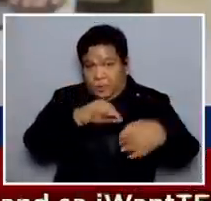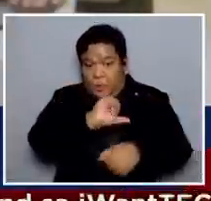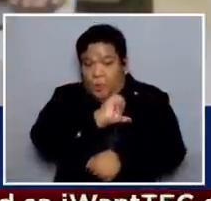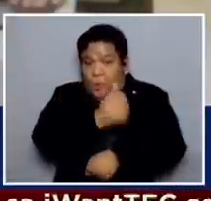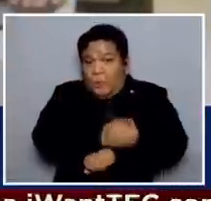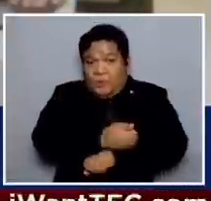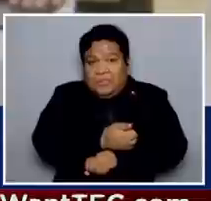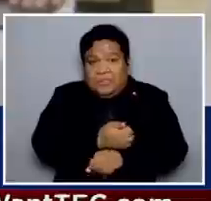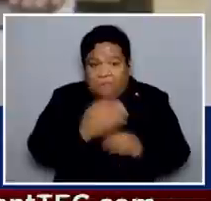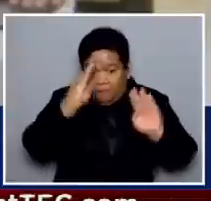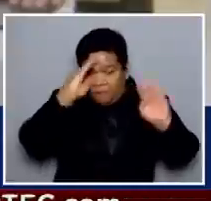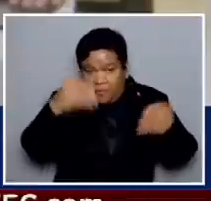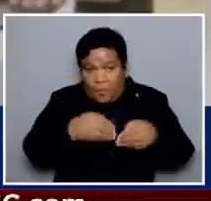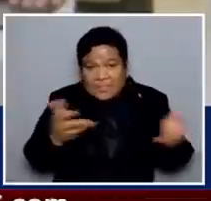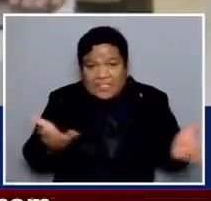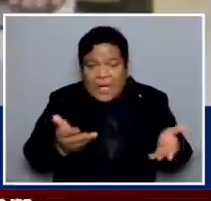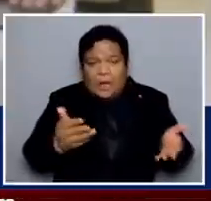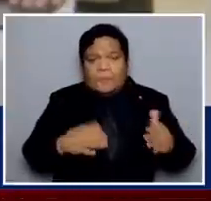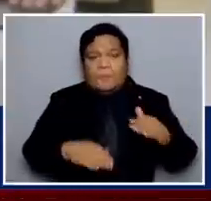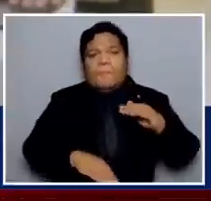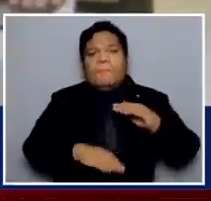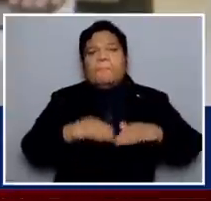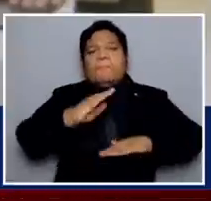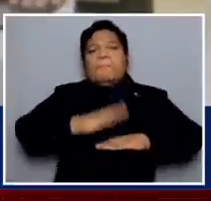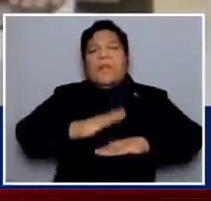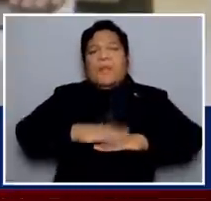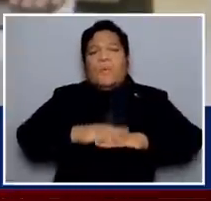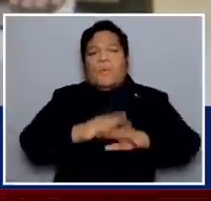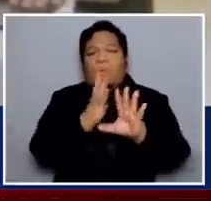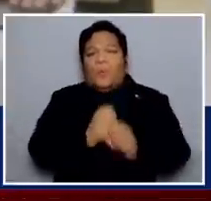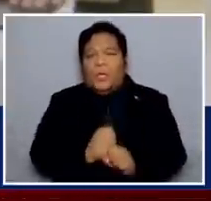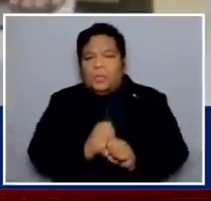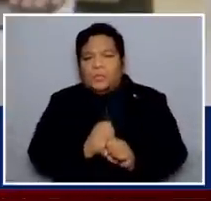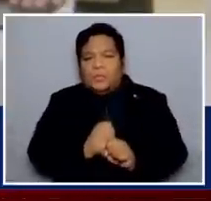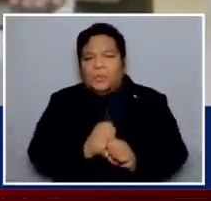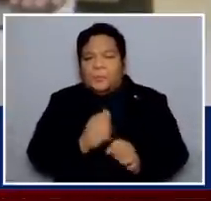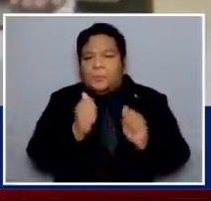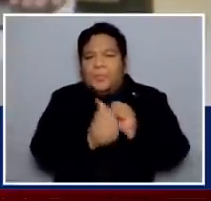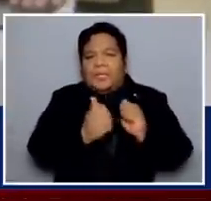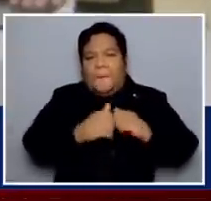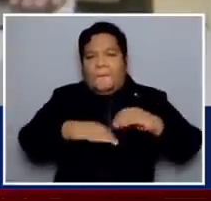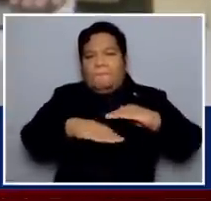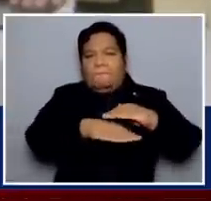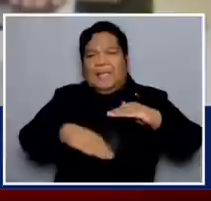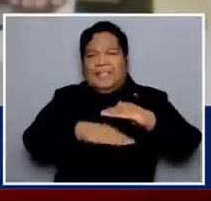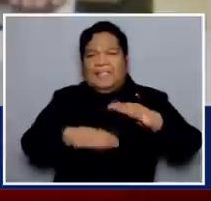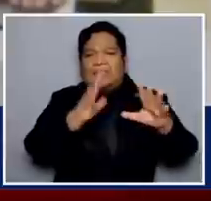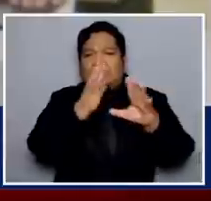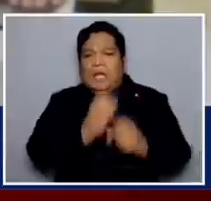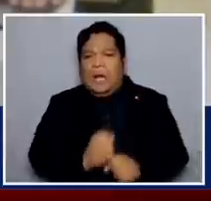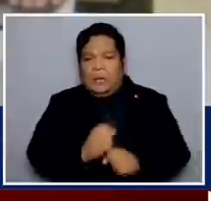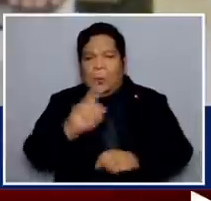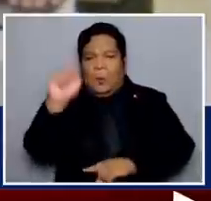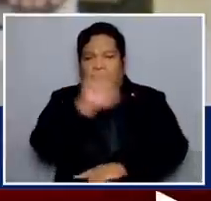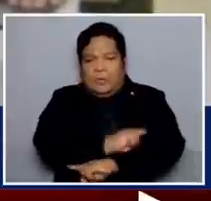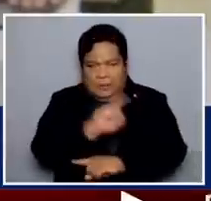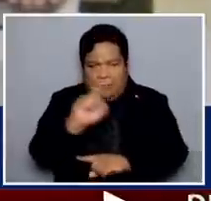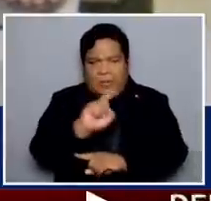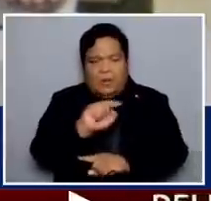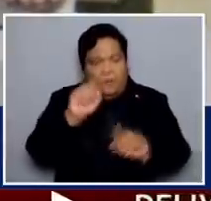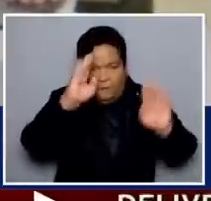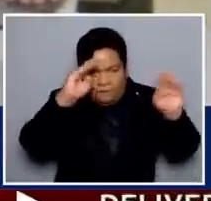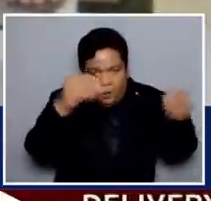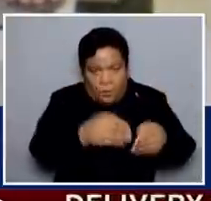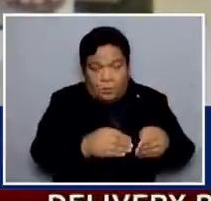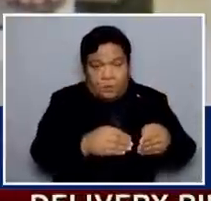lang po, yung pinaka-floor wage na pinakamababa, no, yung mga minimum wage earners na hindi pwede